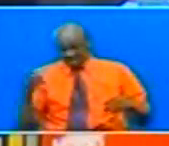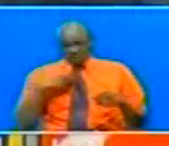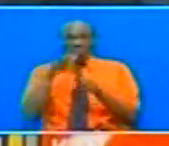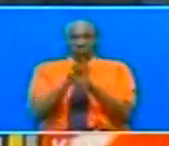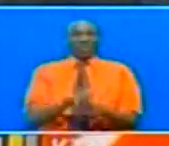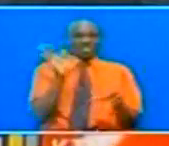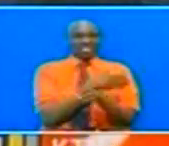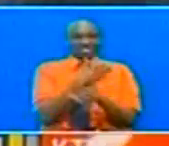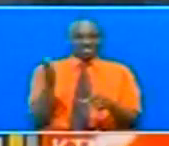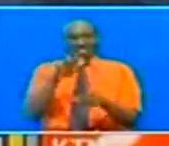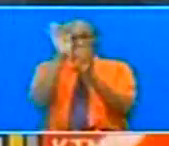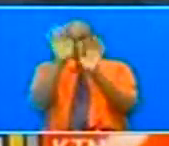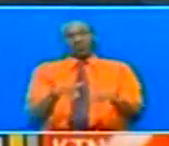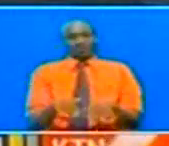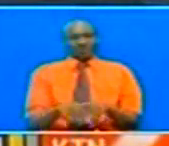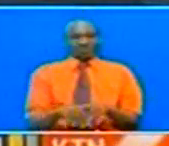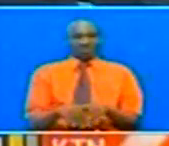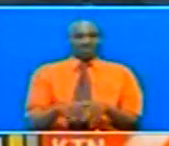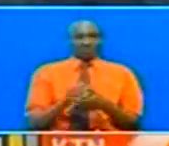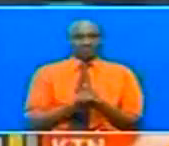kumkejeli. Let me finish.